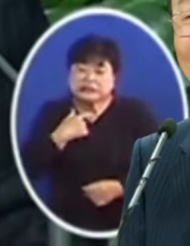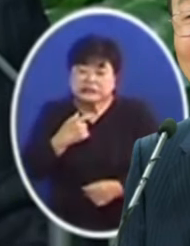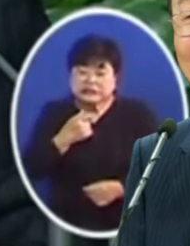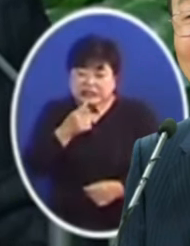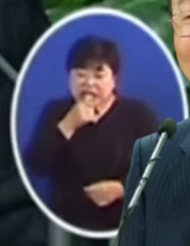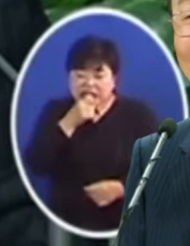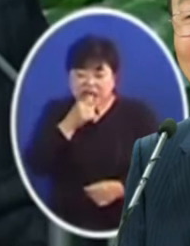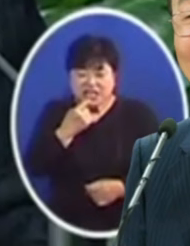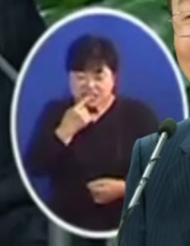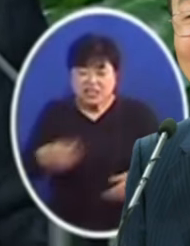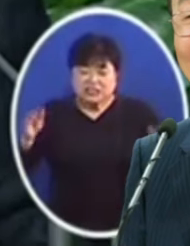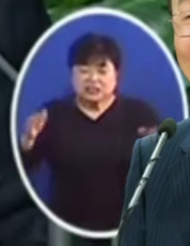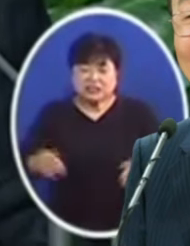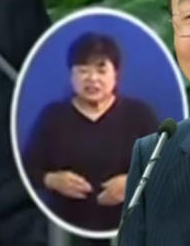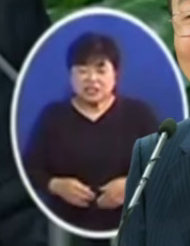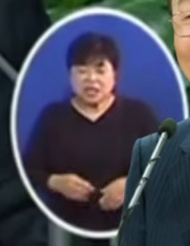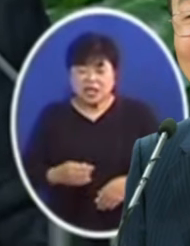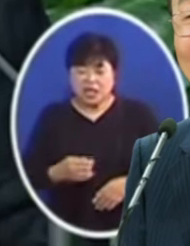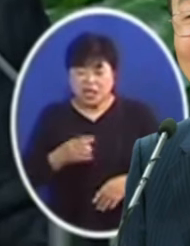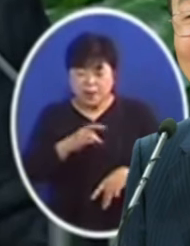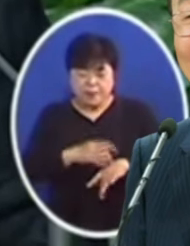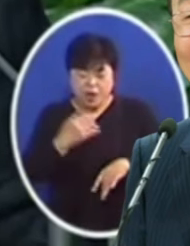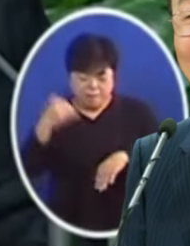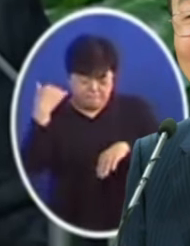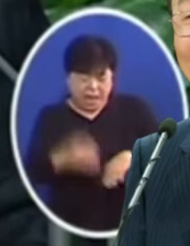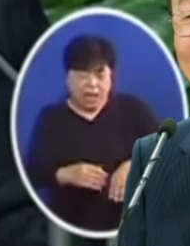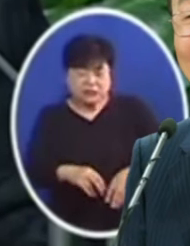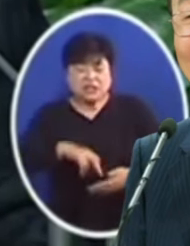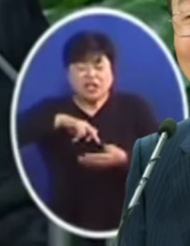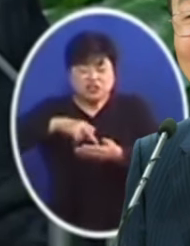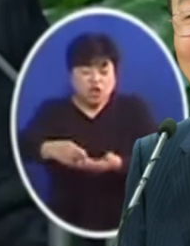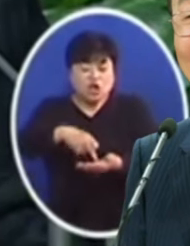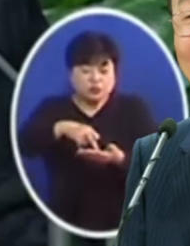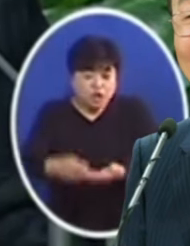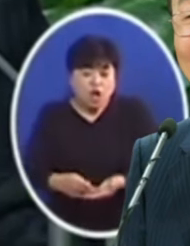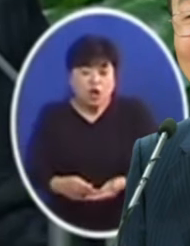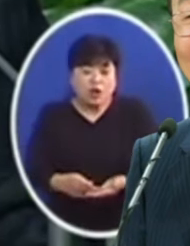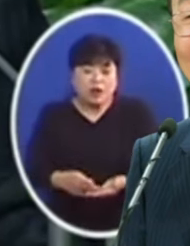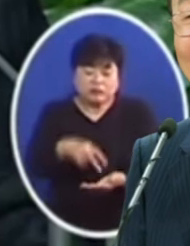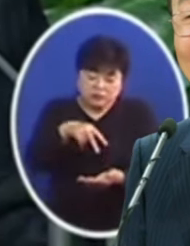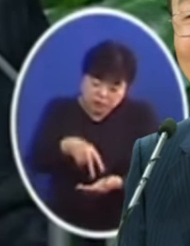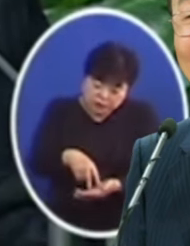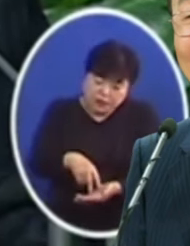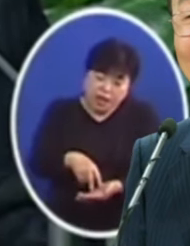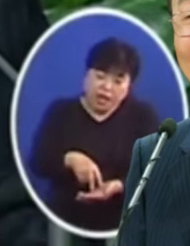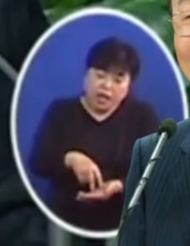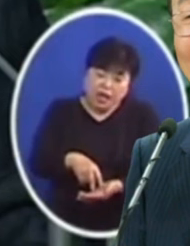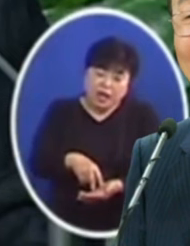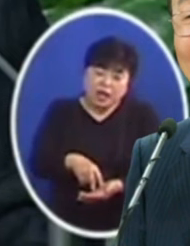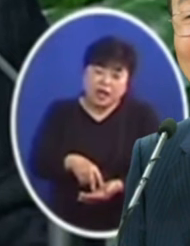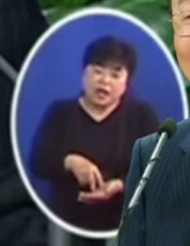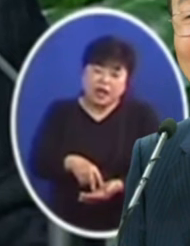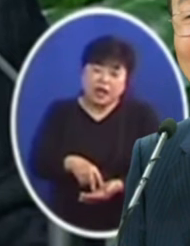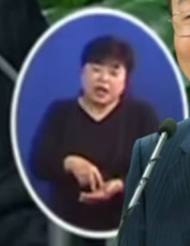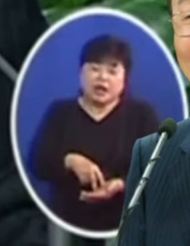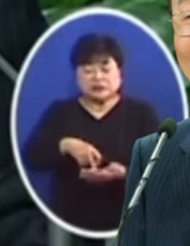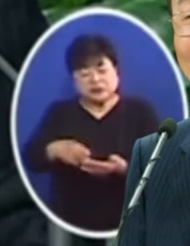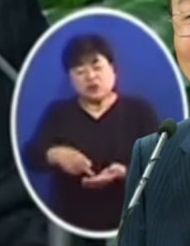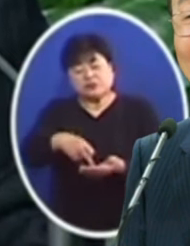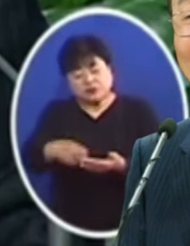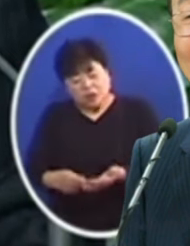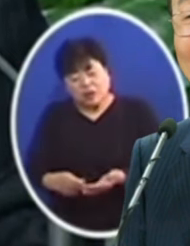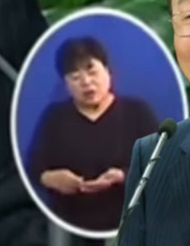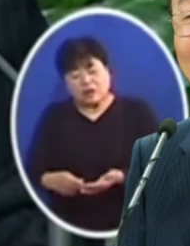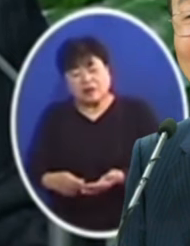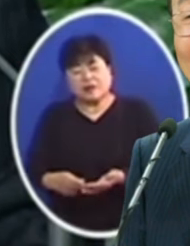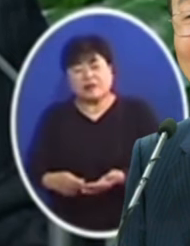천사가 나중에 환두뼈를 치니까 쩔룸바리가 되었습니다. 일어나 보니까 찔룩거리니까 이제는 안 건너가도 별 효과가 없겠단